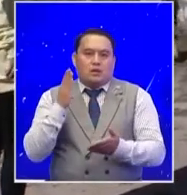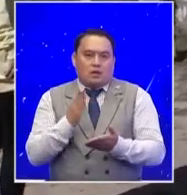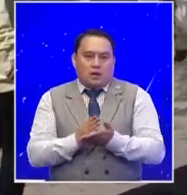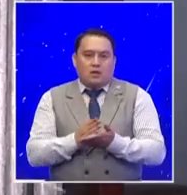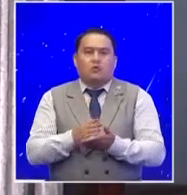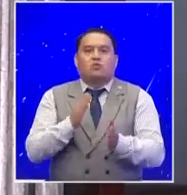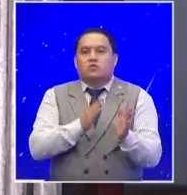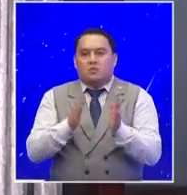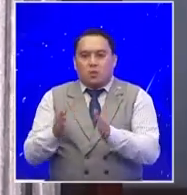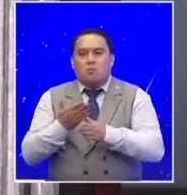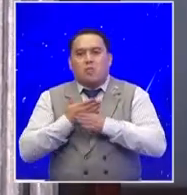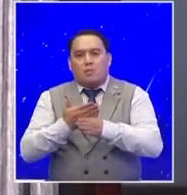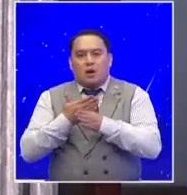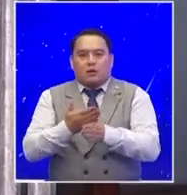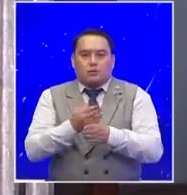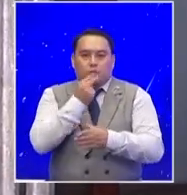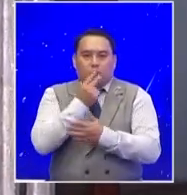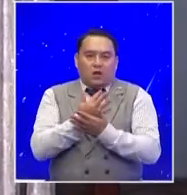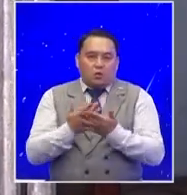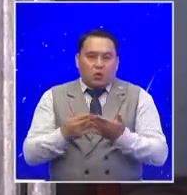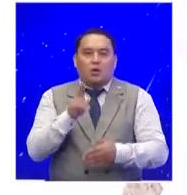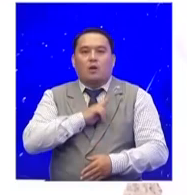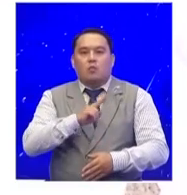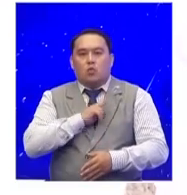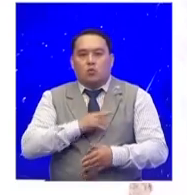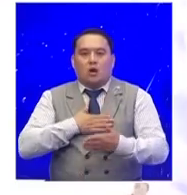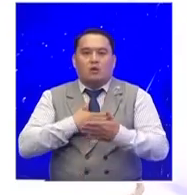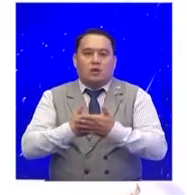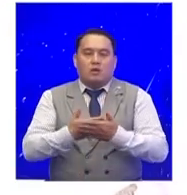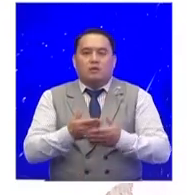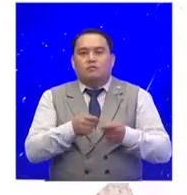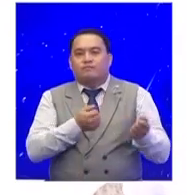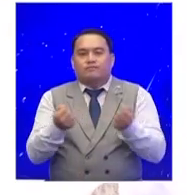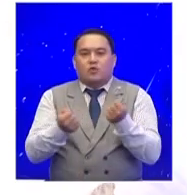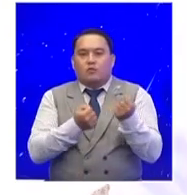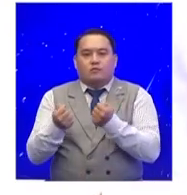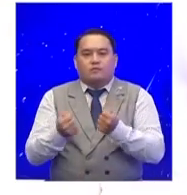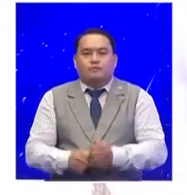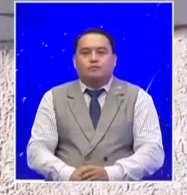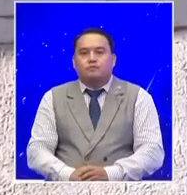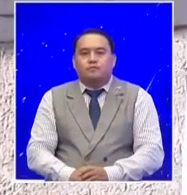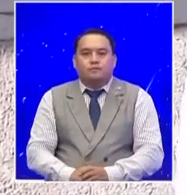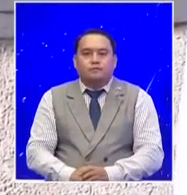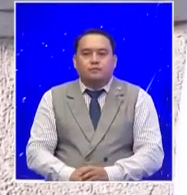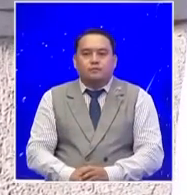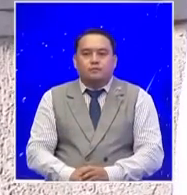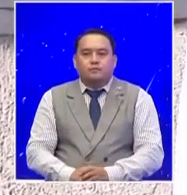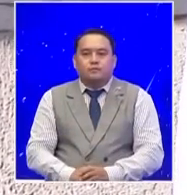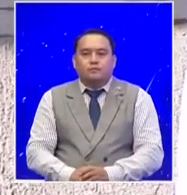есть и те, кто систематически помогает не только продуктами питания, но и работает автоволонтерами.